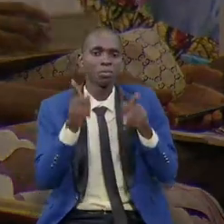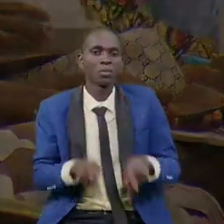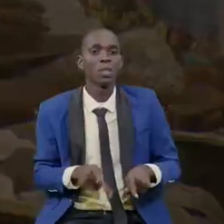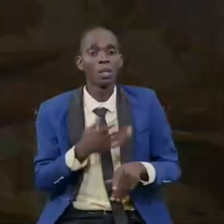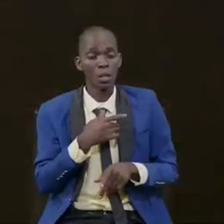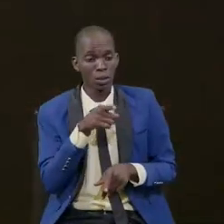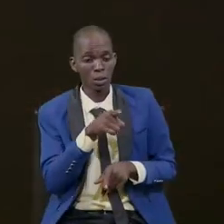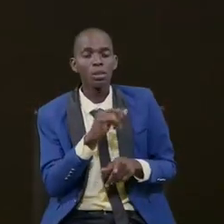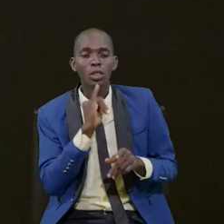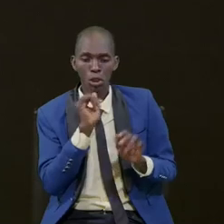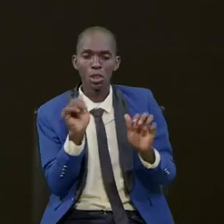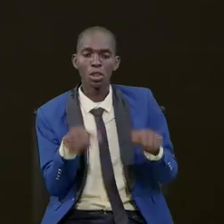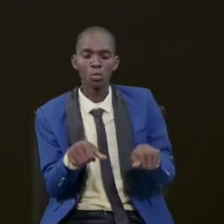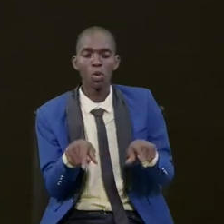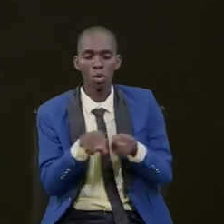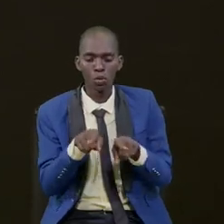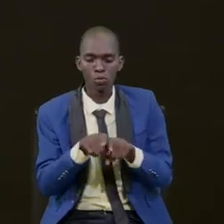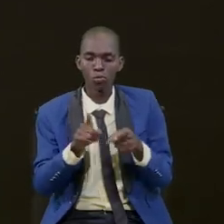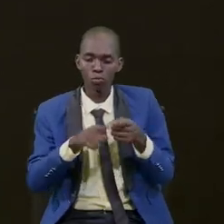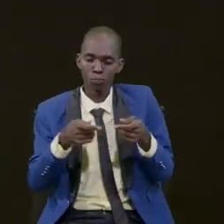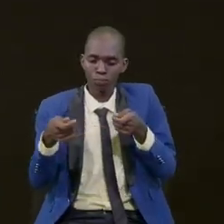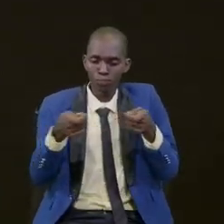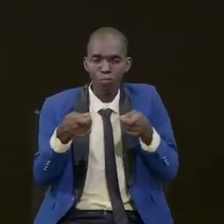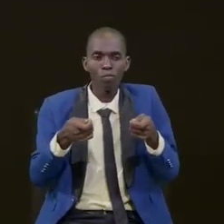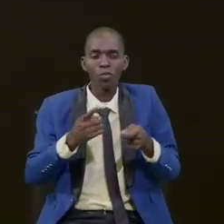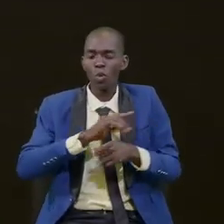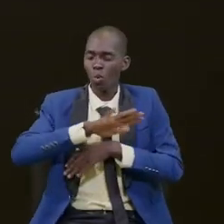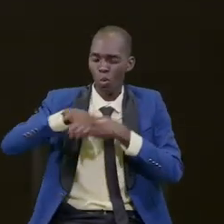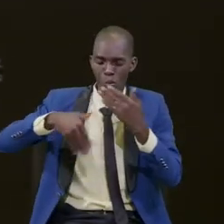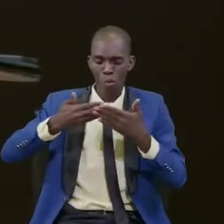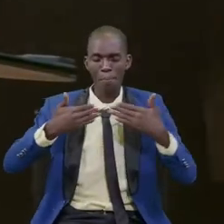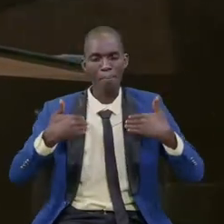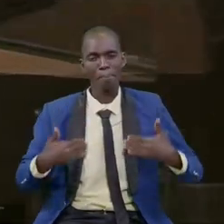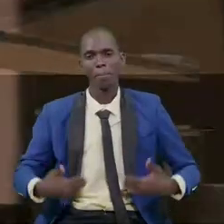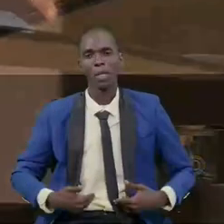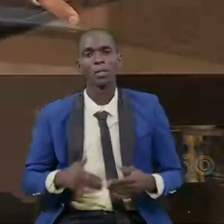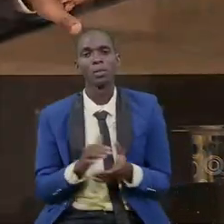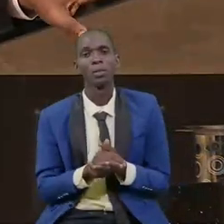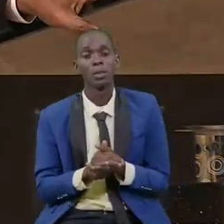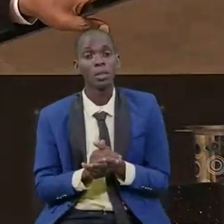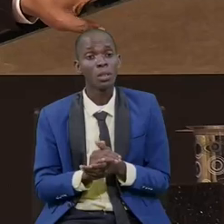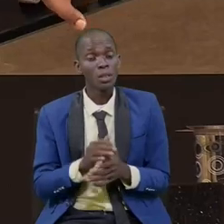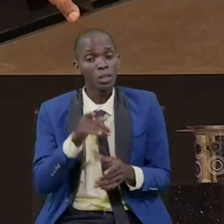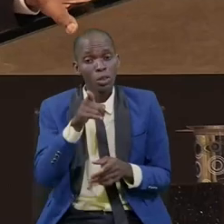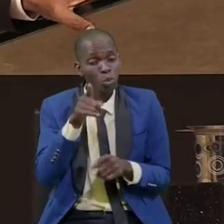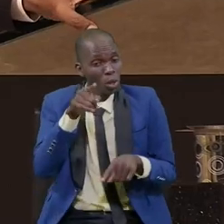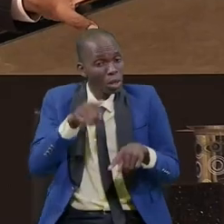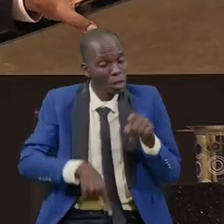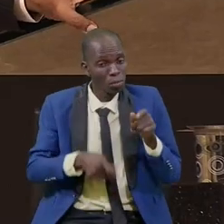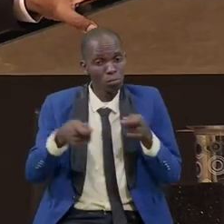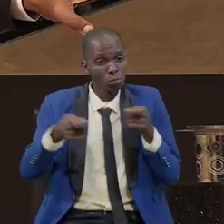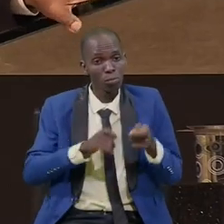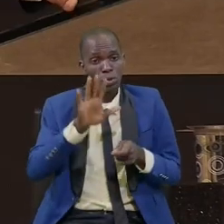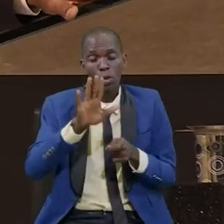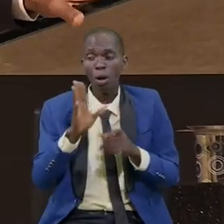tenir tout son corps en bride. Le monde ne peut